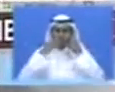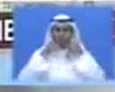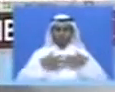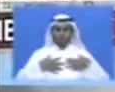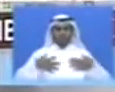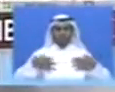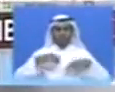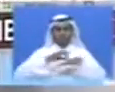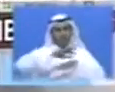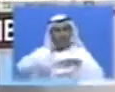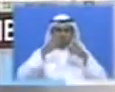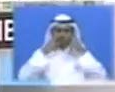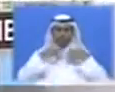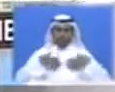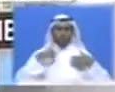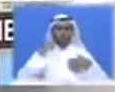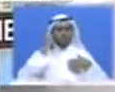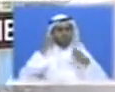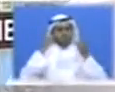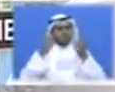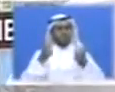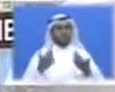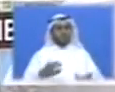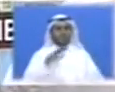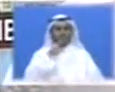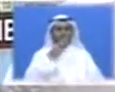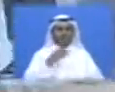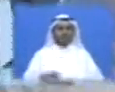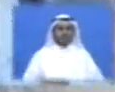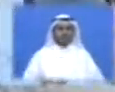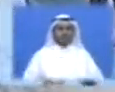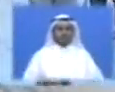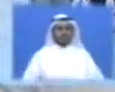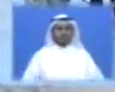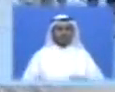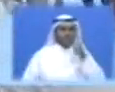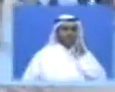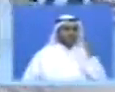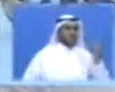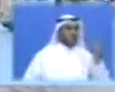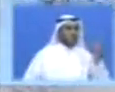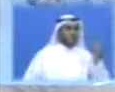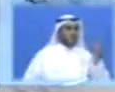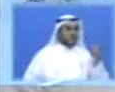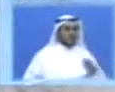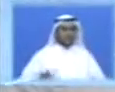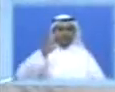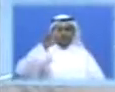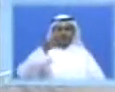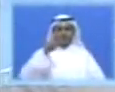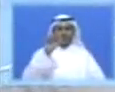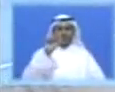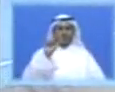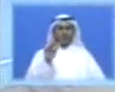بشكل كبير، والحمد لله الاصداء والاجواء جيده بشكل كبير جدا. دورة الروضان استقطبت أفضل